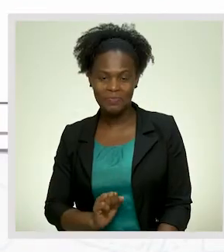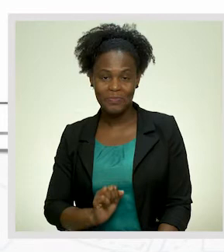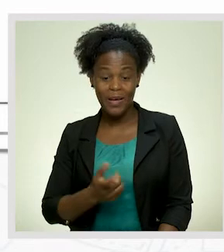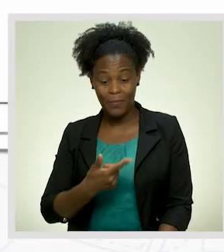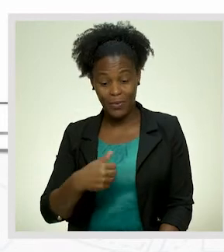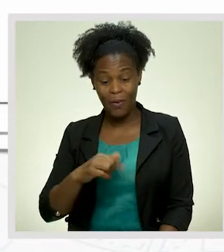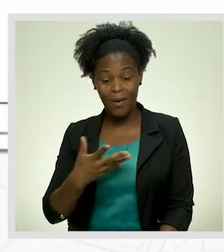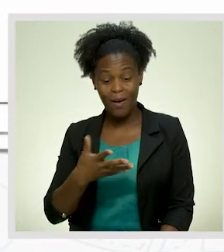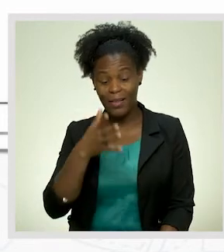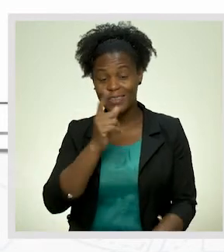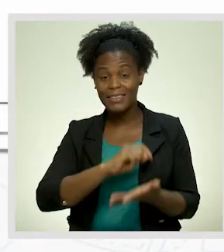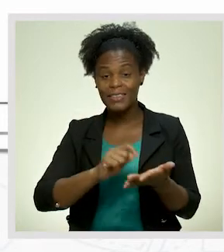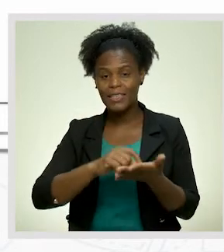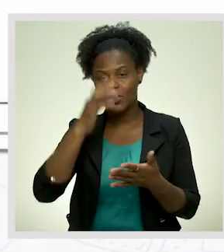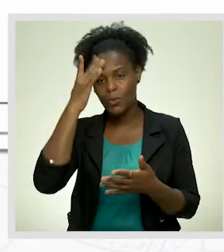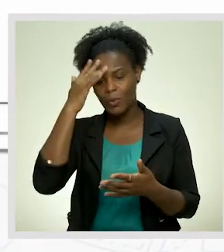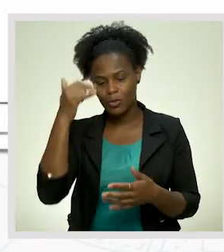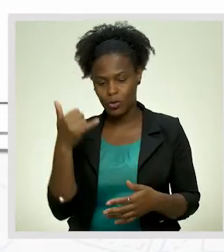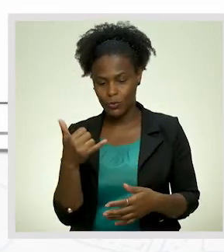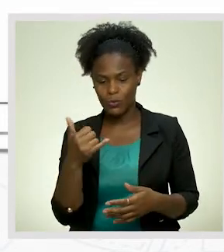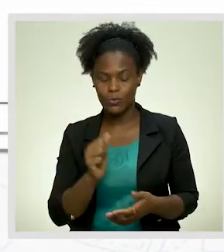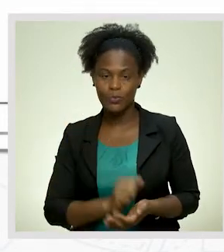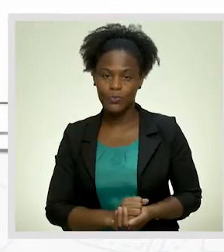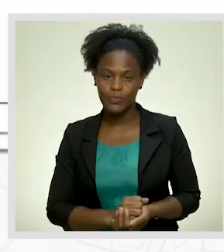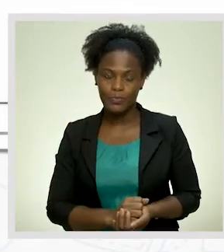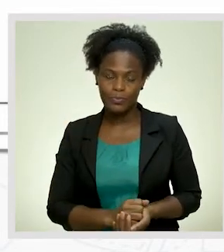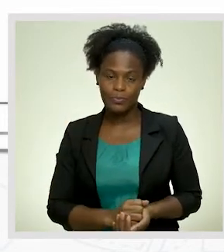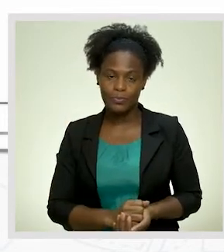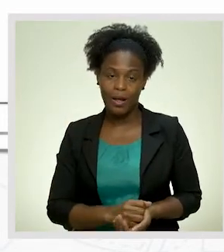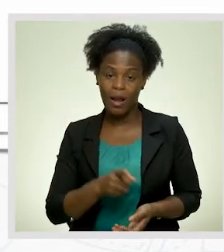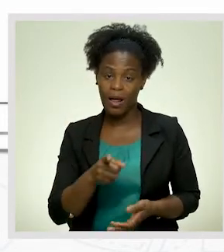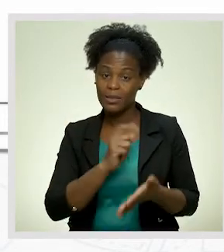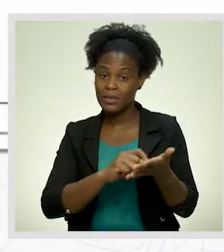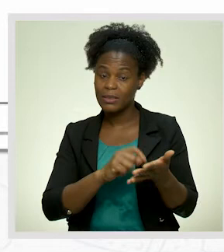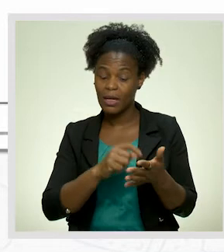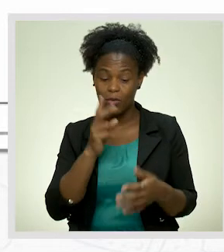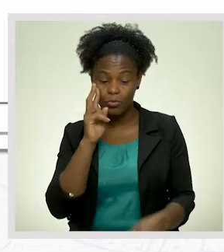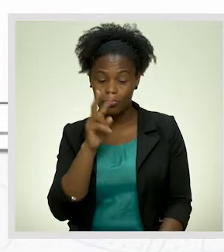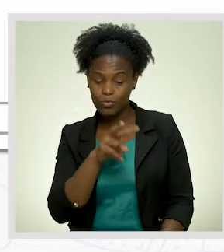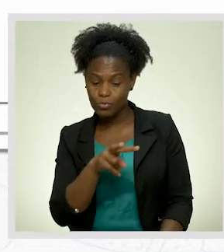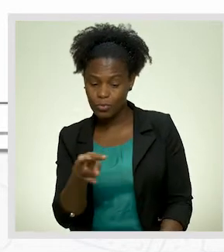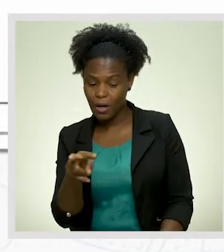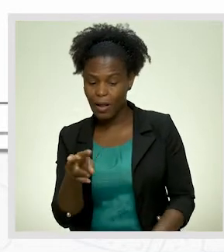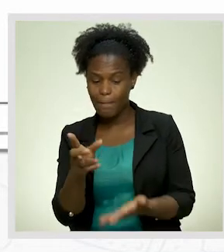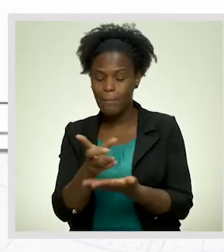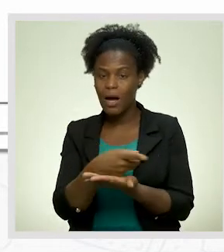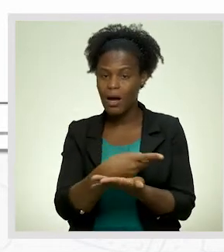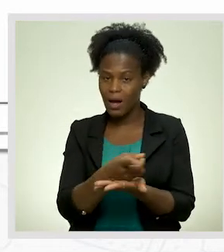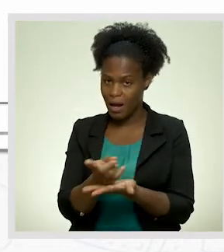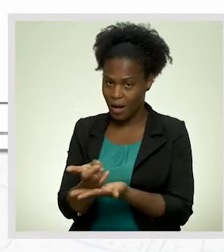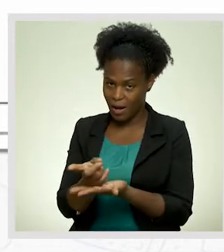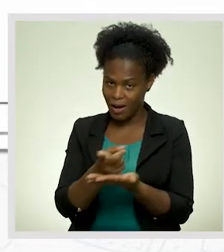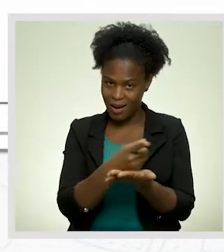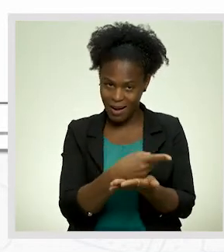allons passer à l'activité 2. Là, vous allez observer la carte